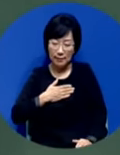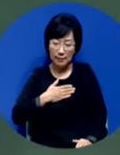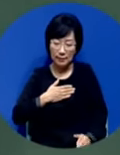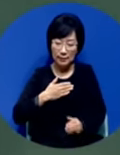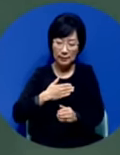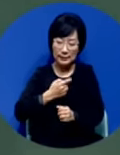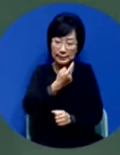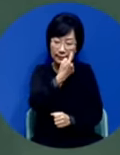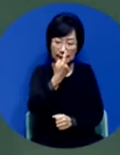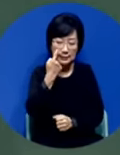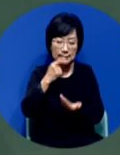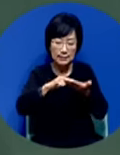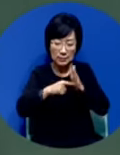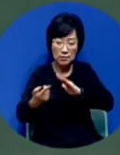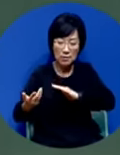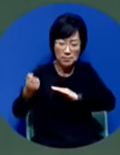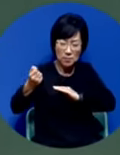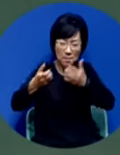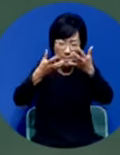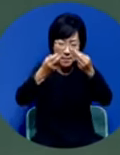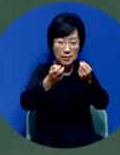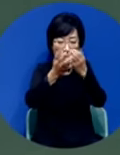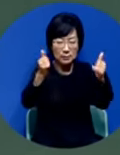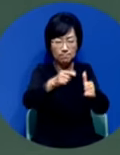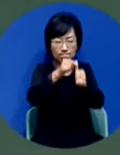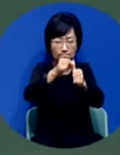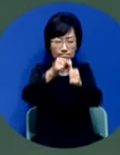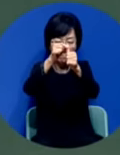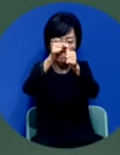살리는데 증인으로 쓰임 받겠다.